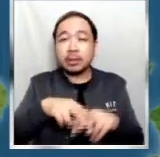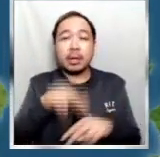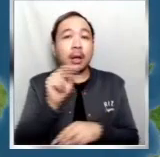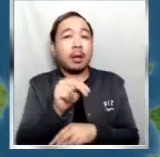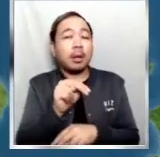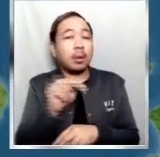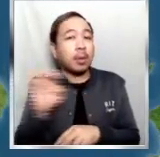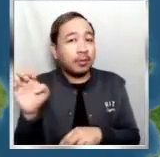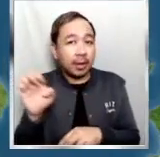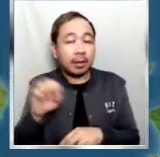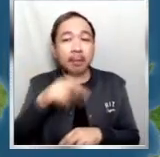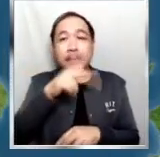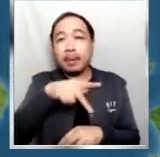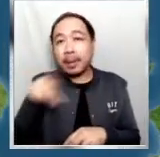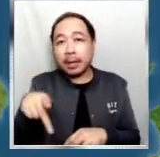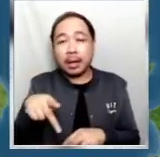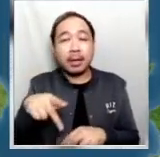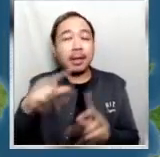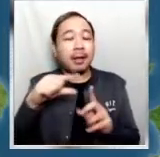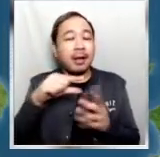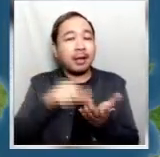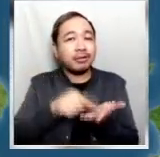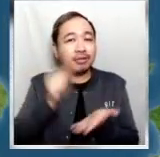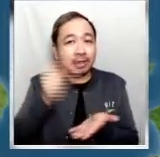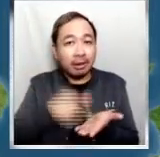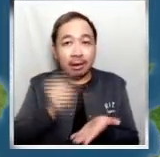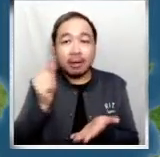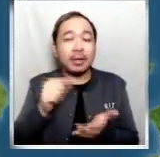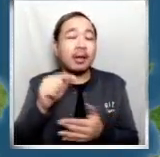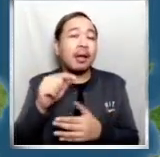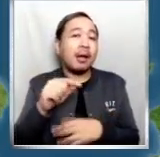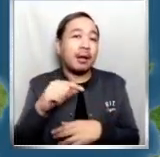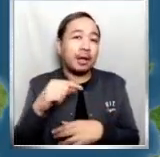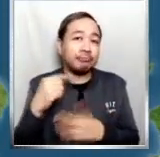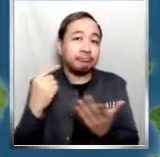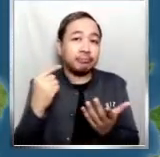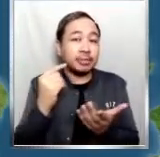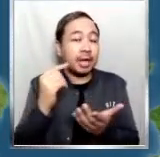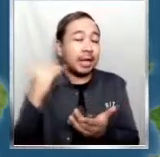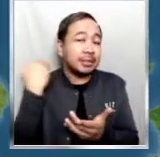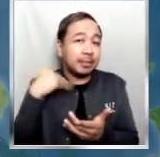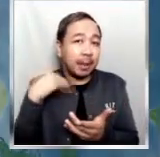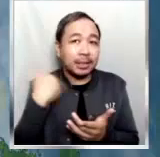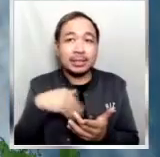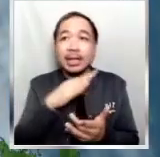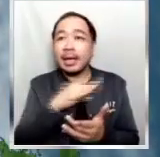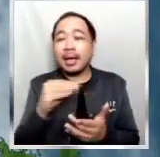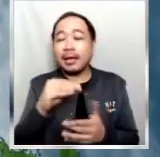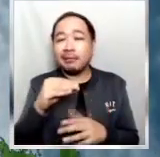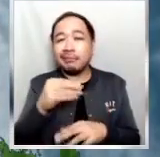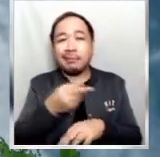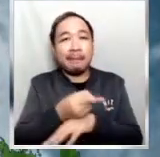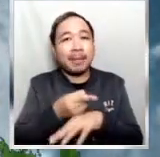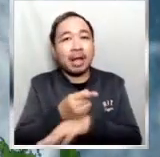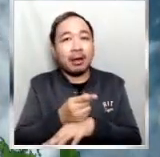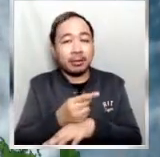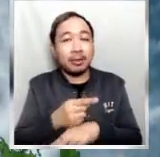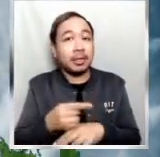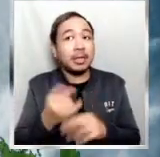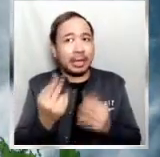Pampanga, Tarlac, Zambales at northern portion ng Bataan. Huling namataan ang sentro ng bagyo,